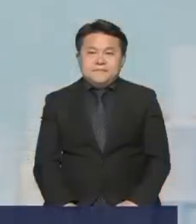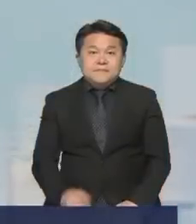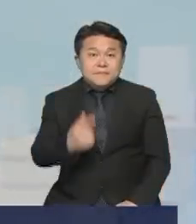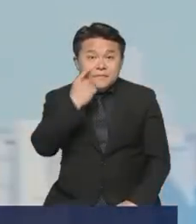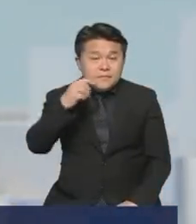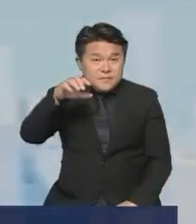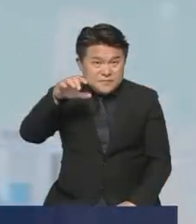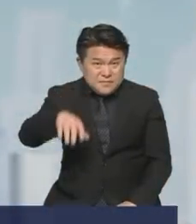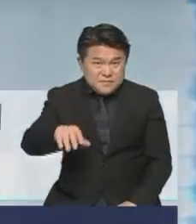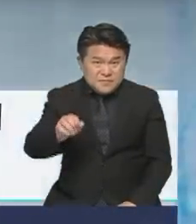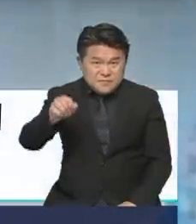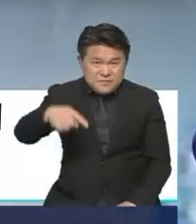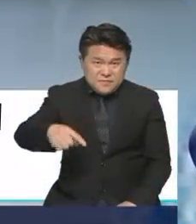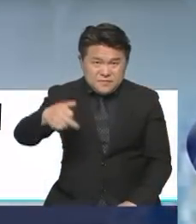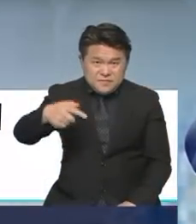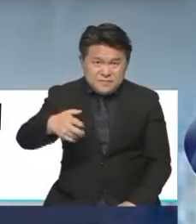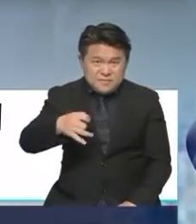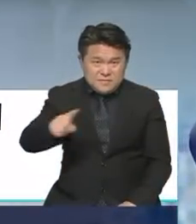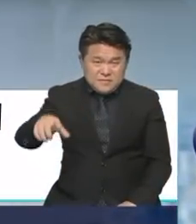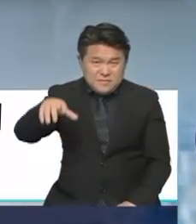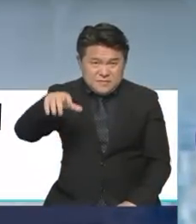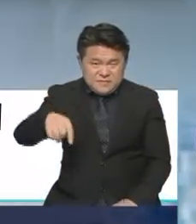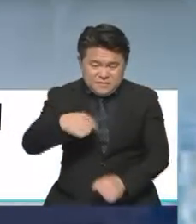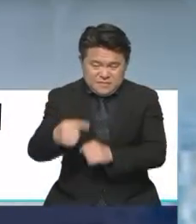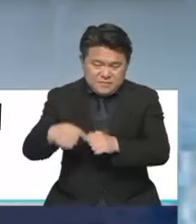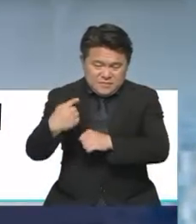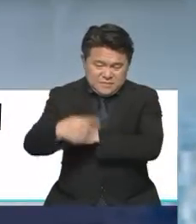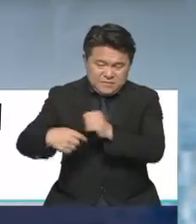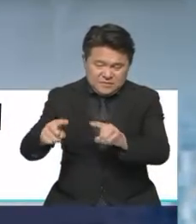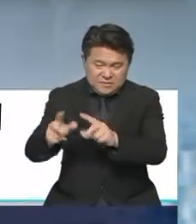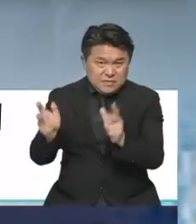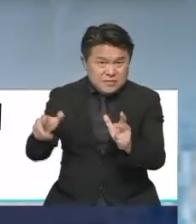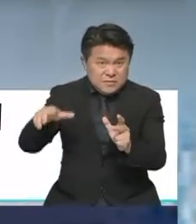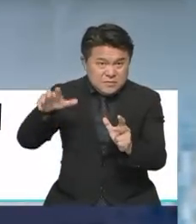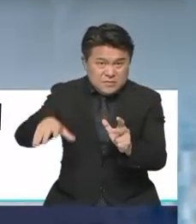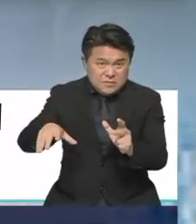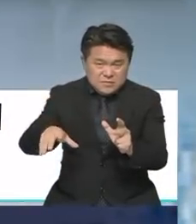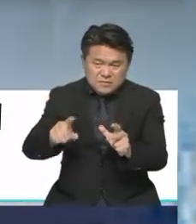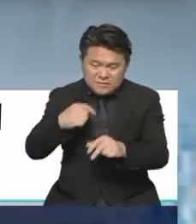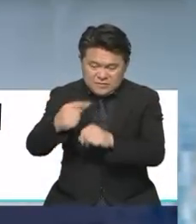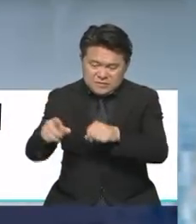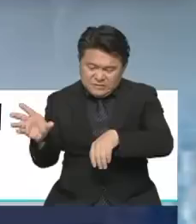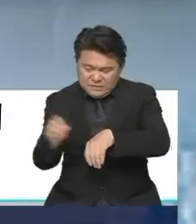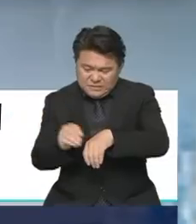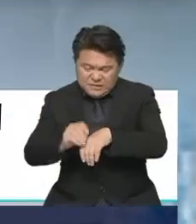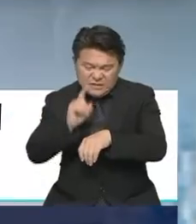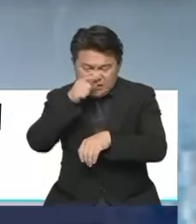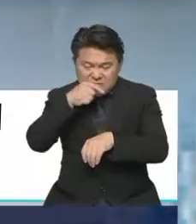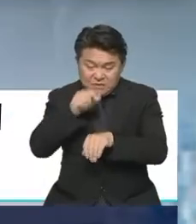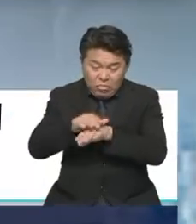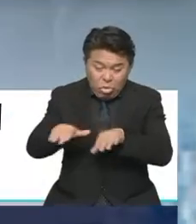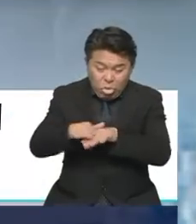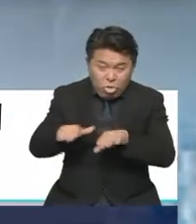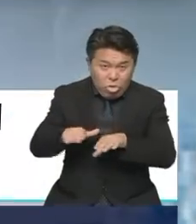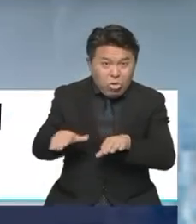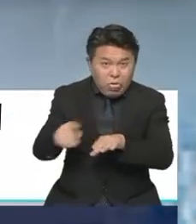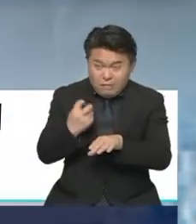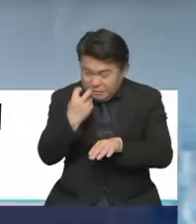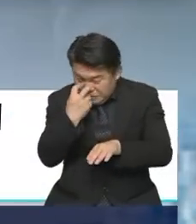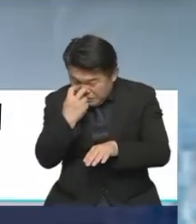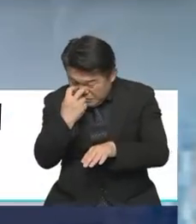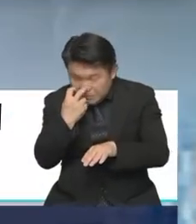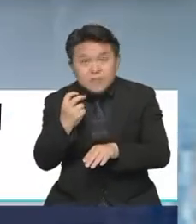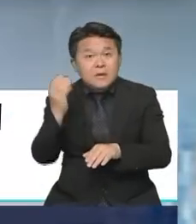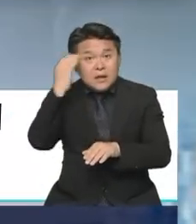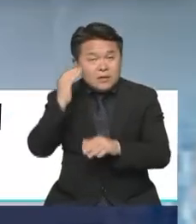일본 후쿠시마 운전해서 오염수 처리 과정을 살펴본 정보 실찰단이 오늘 활동 결과를 발표했습니다 시찰단은 오염수 처리 시설인